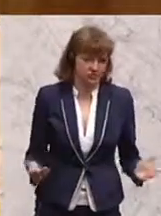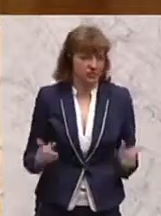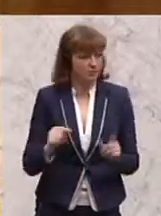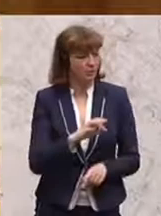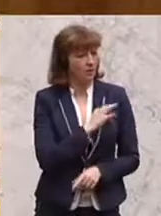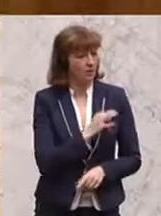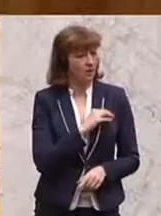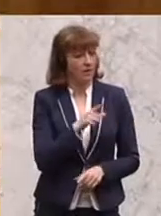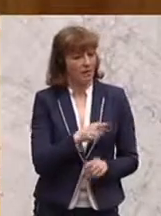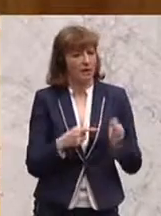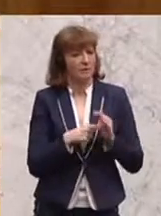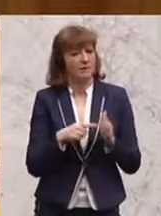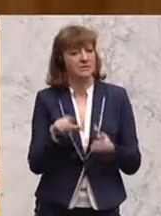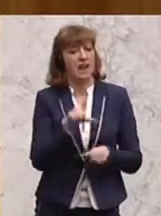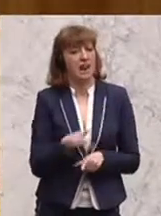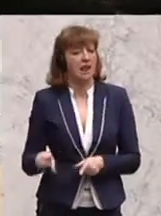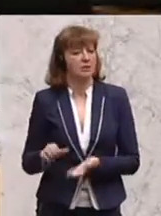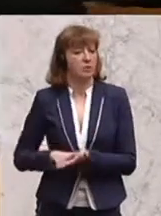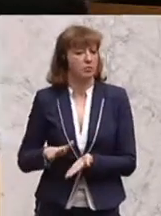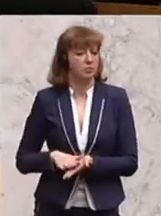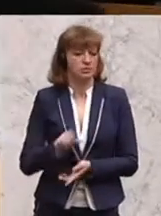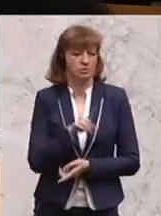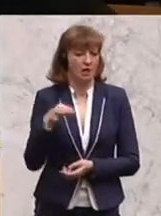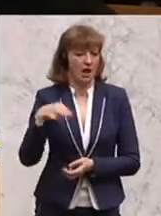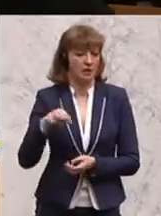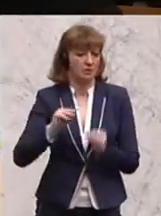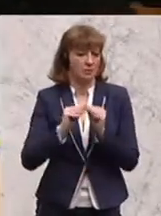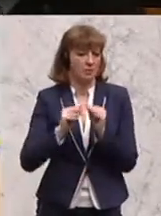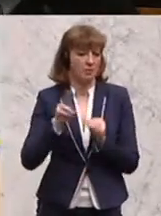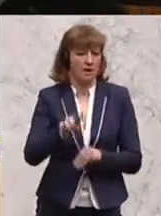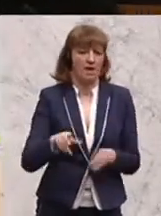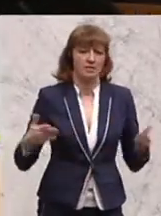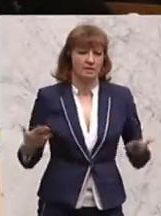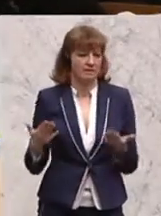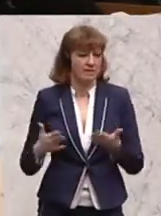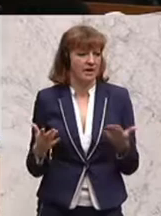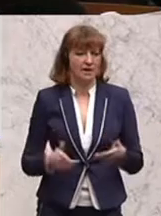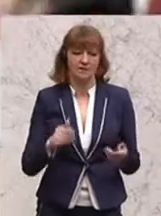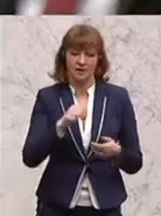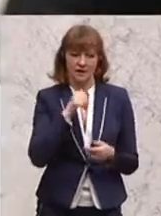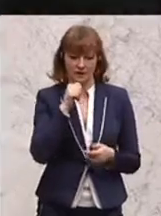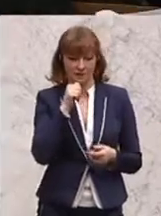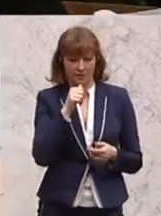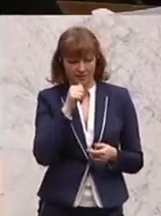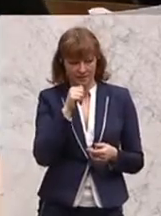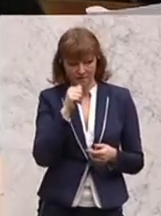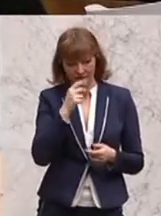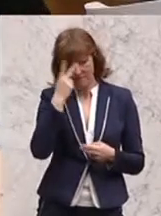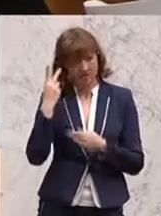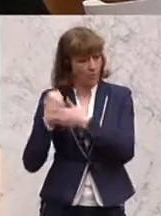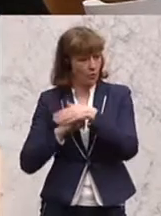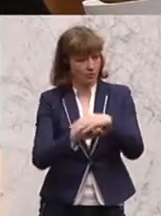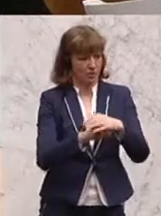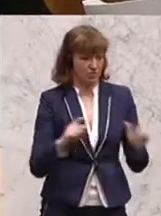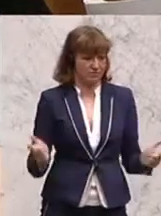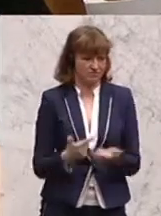ein Linkspopulist mit dem einzigen Problem, dass Sie halt keinen Populus hinter sich haben, nämlich kein Volk. Das ist